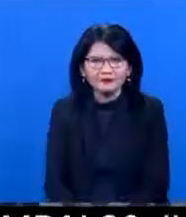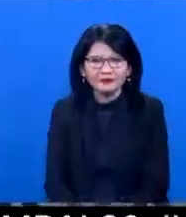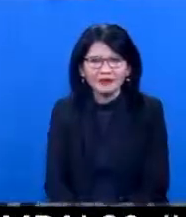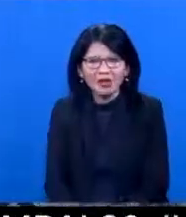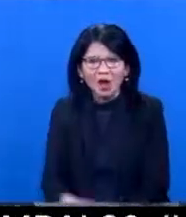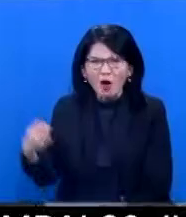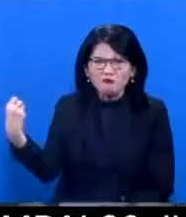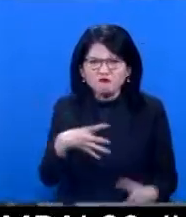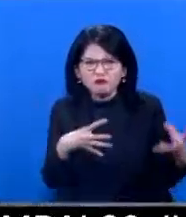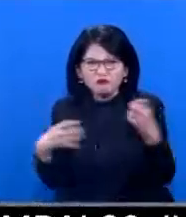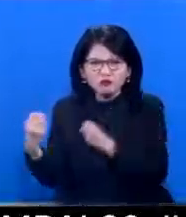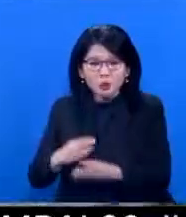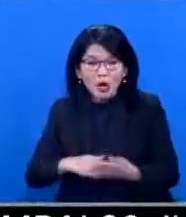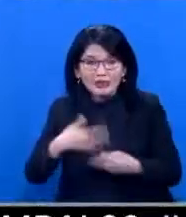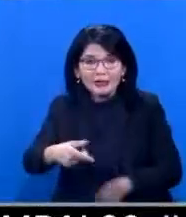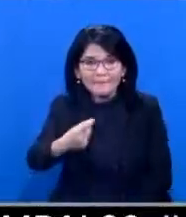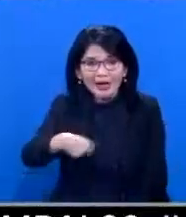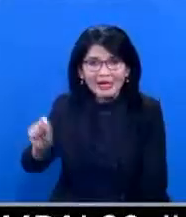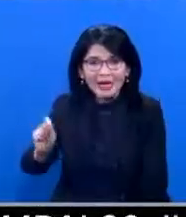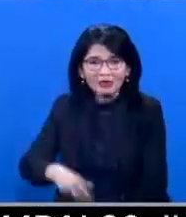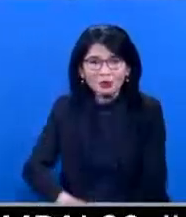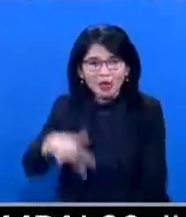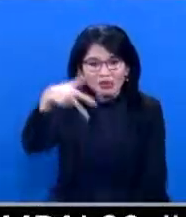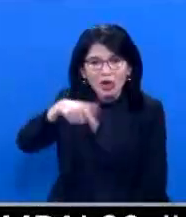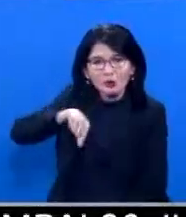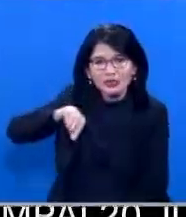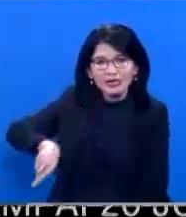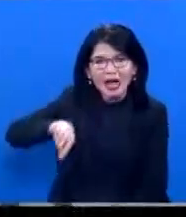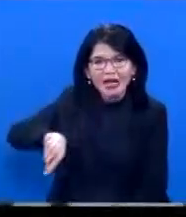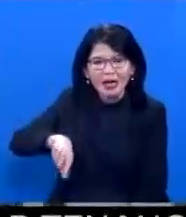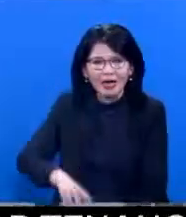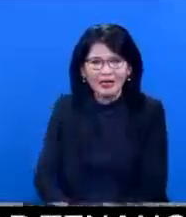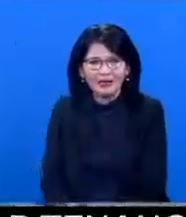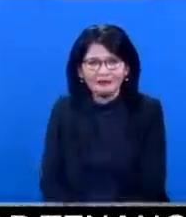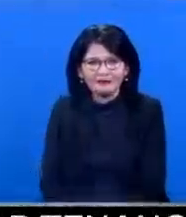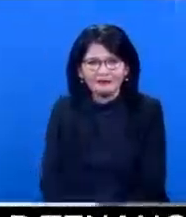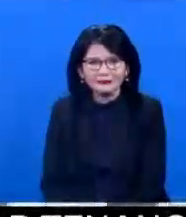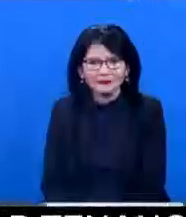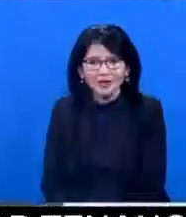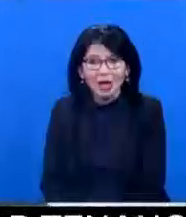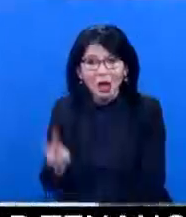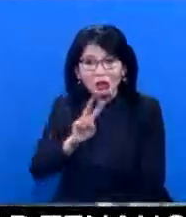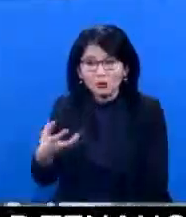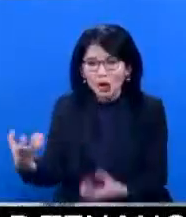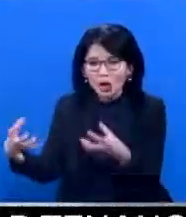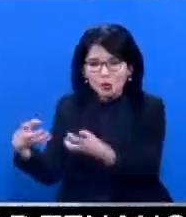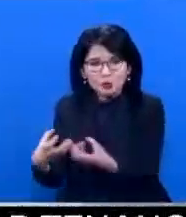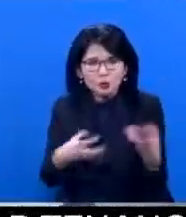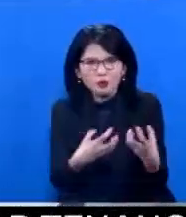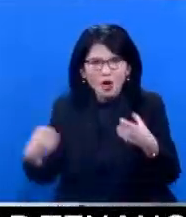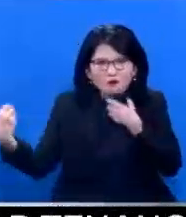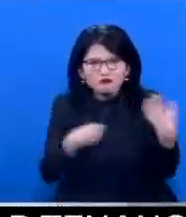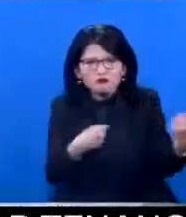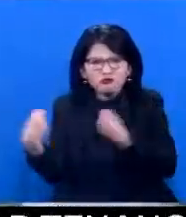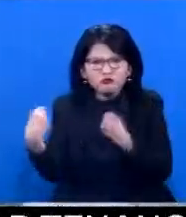Kericuan ini terjadi di depan kantor Kadin, Sulawesi Tenggara, Jalan Laude Hadi, Kendari, Rabu petang. Kedua kubu yang bertikai saling